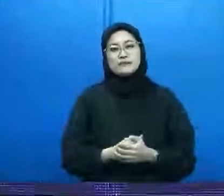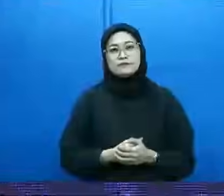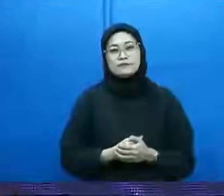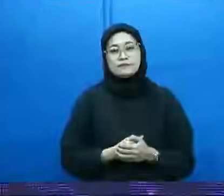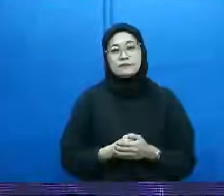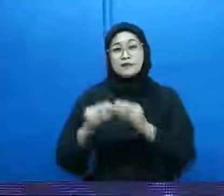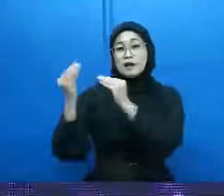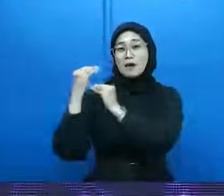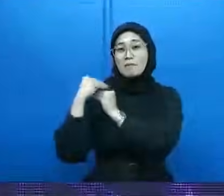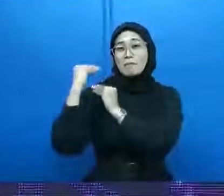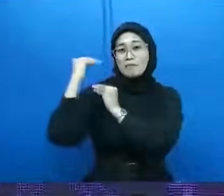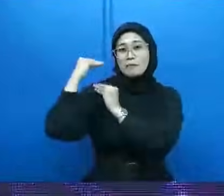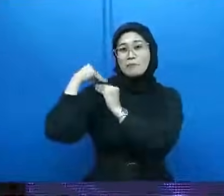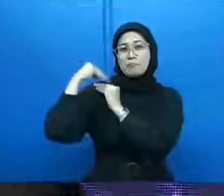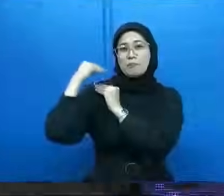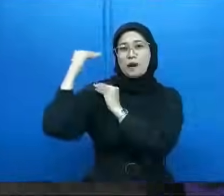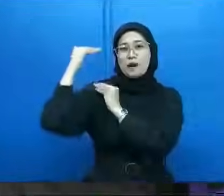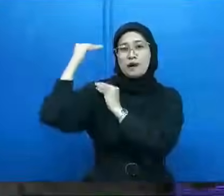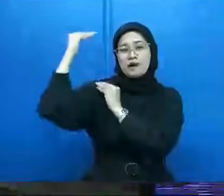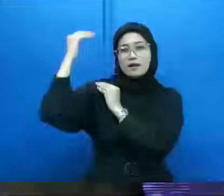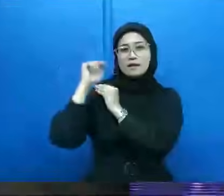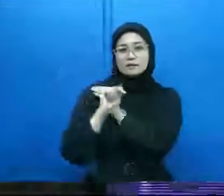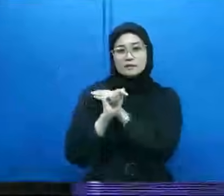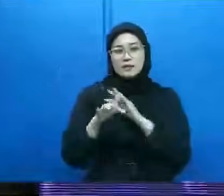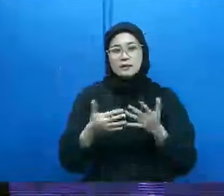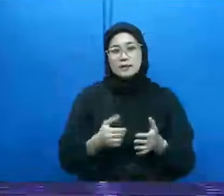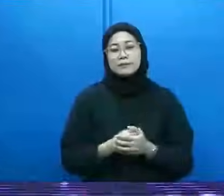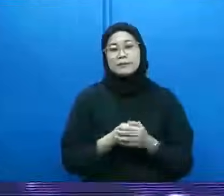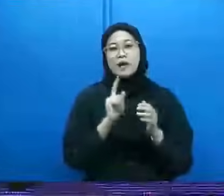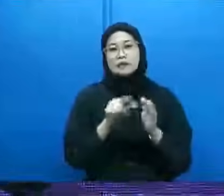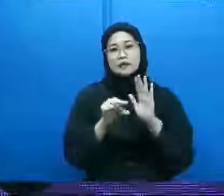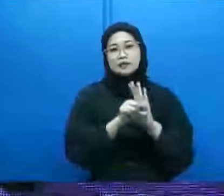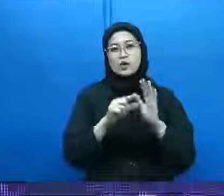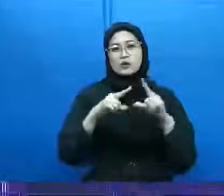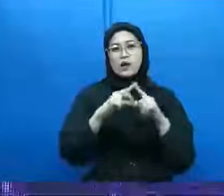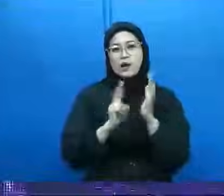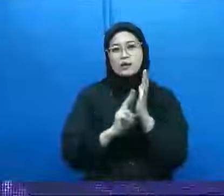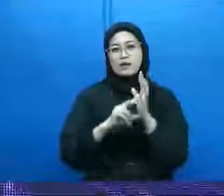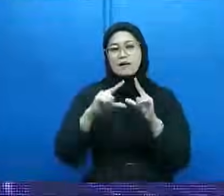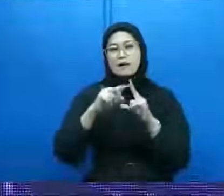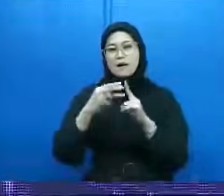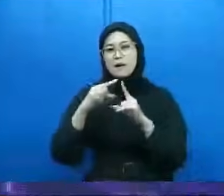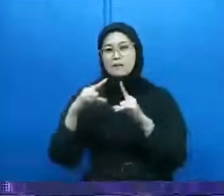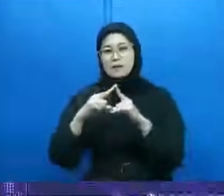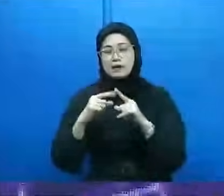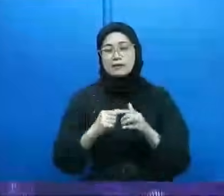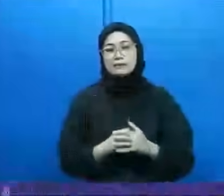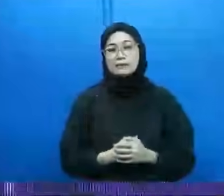pahala bagi yang faizun itu? Ditafsirkan kemudian di An-Naba. Perhatikan ayatnya. Innalil